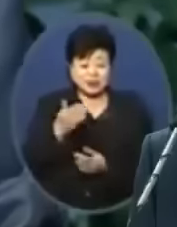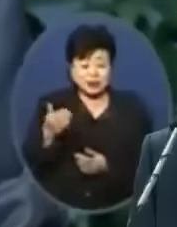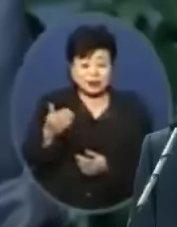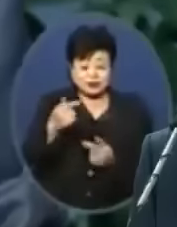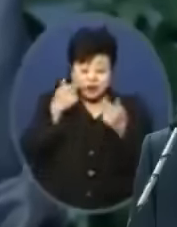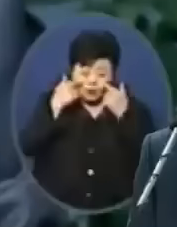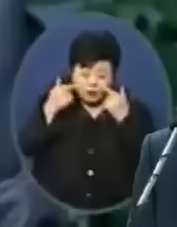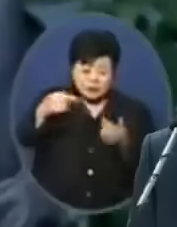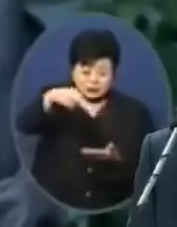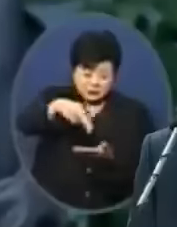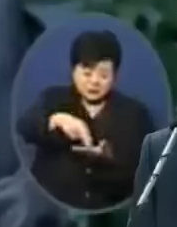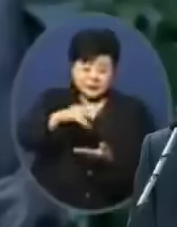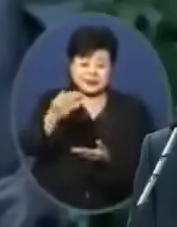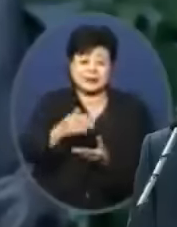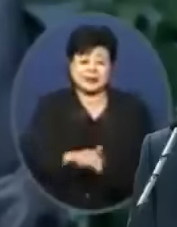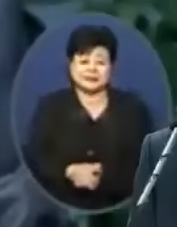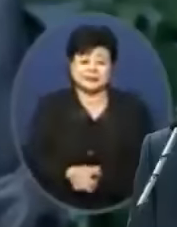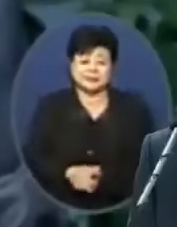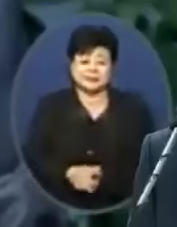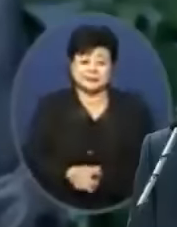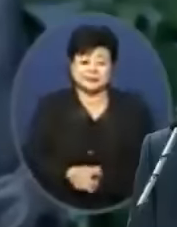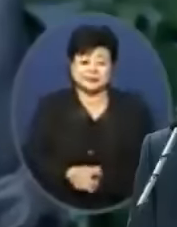여러분에게 확신을 새기십시오.